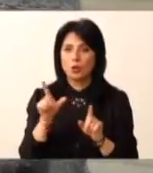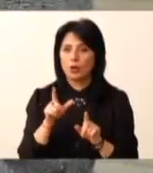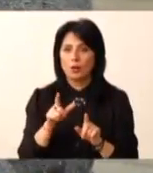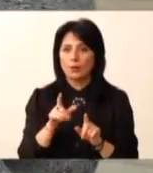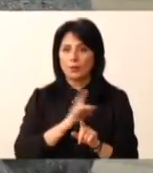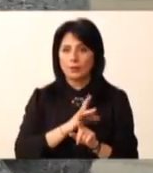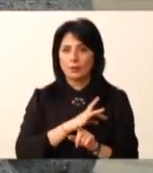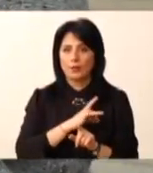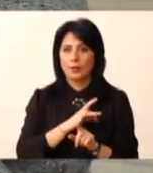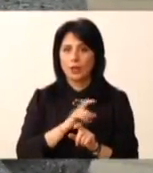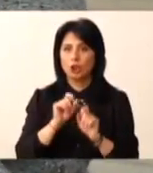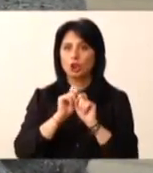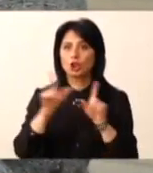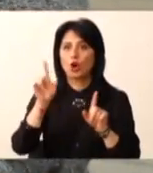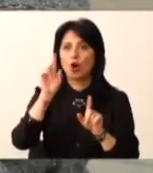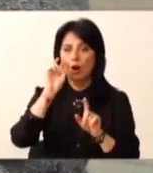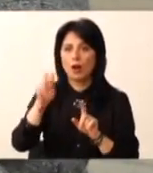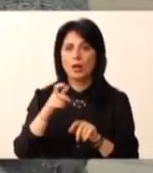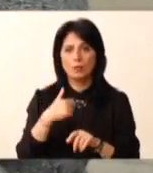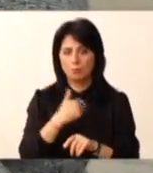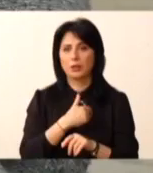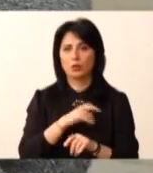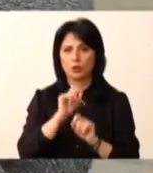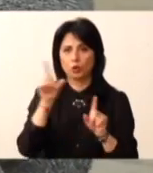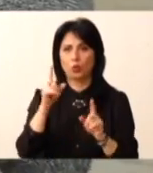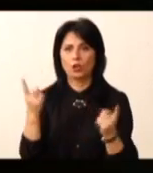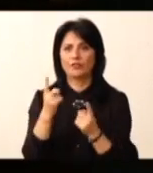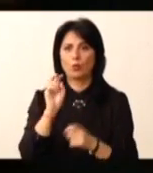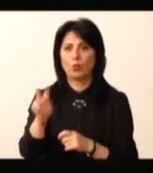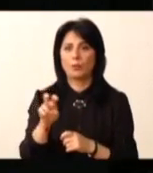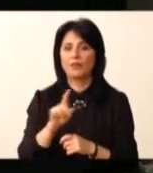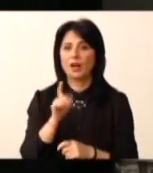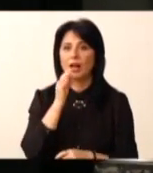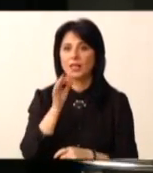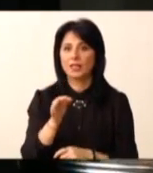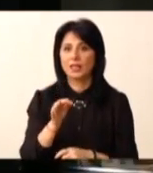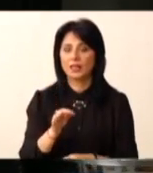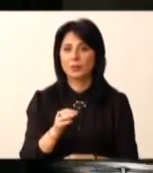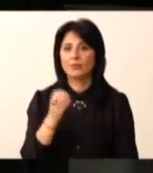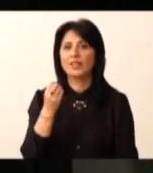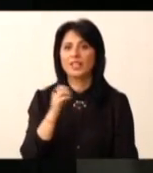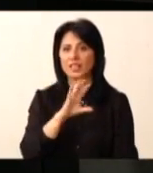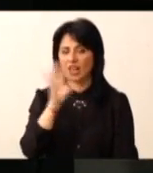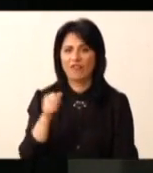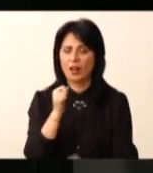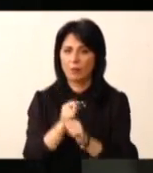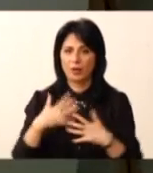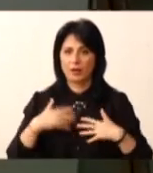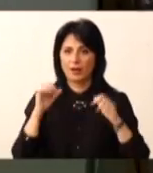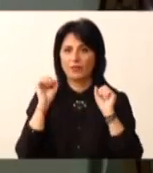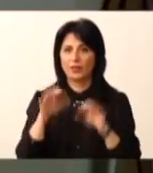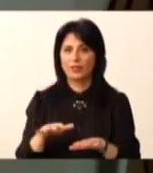რომ ჩასულიყო საჯარო სკოლაში. აი ძალიან დიდი პრეტენზია და რა გითხრათ, აი კიდეც ყველაფერი